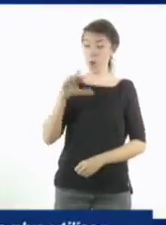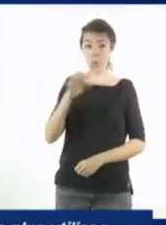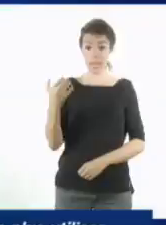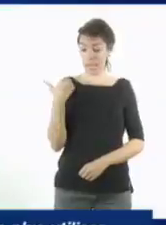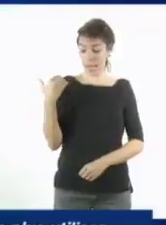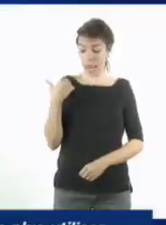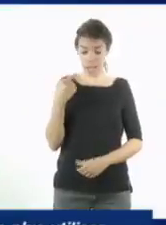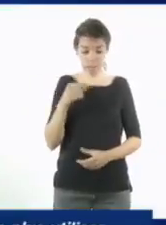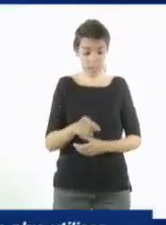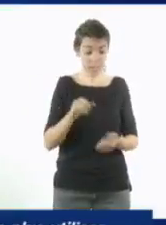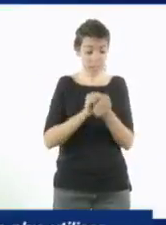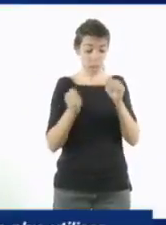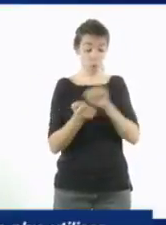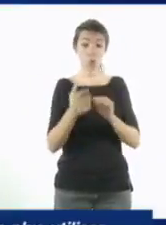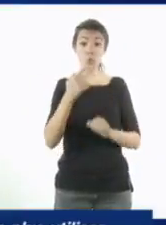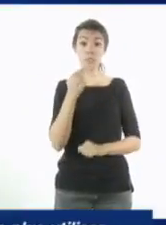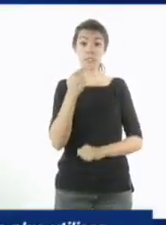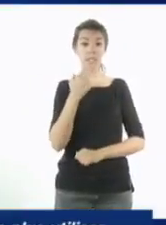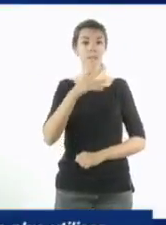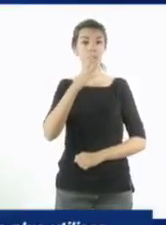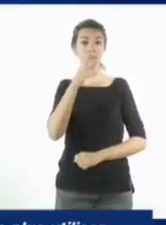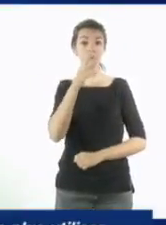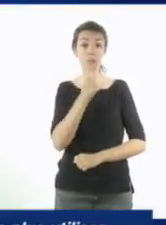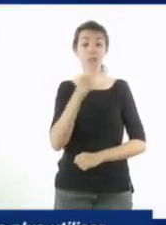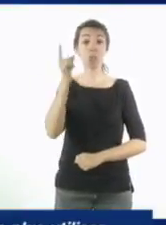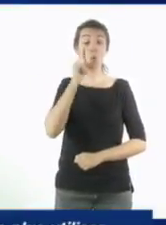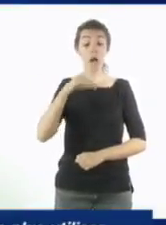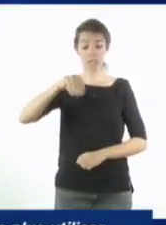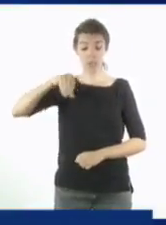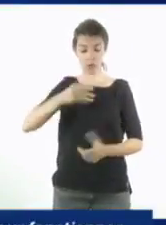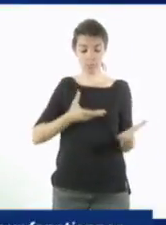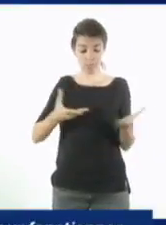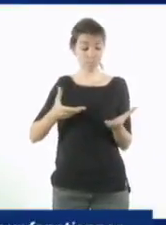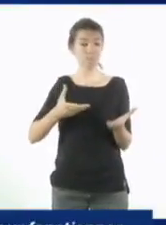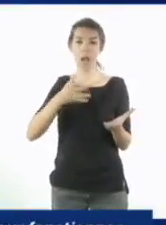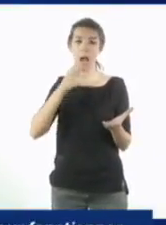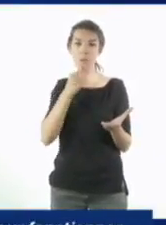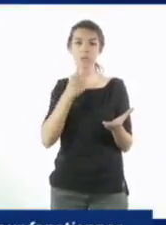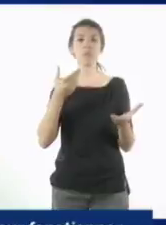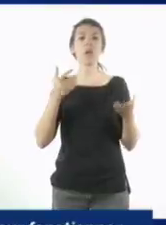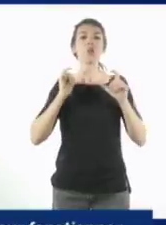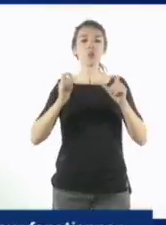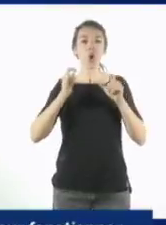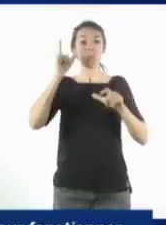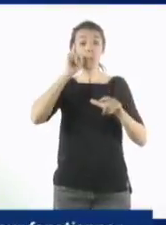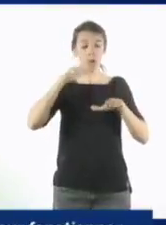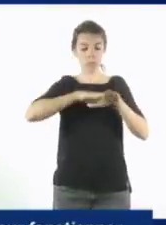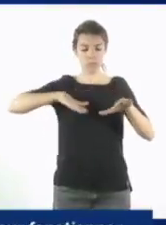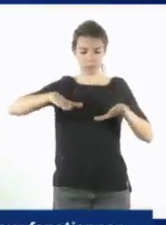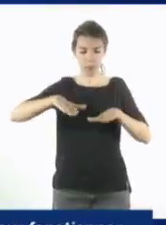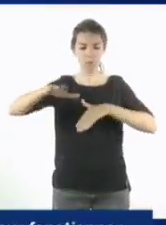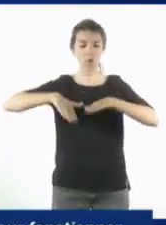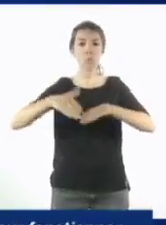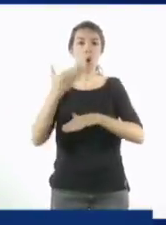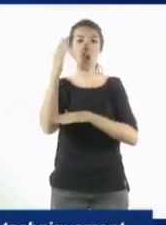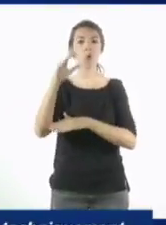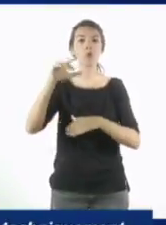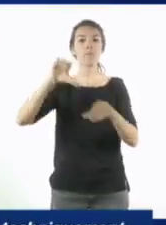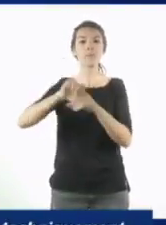-end, nous ne pouvons plus utiliser de charbon car nous ne pouvons plus évacuer les cendres. Heureusement, la centrale est prévue pour fonctionner également au fuel.